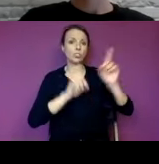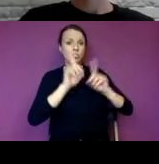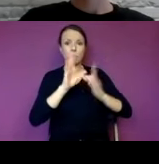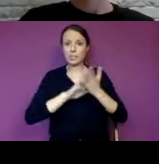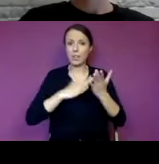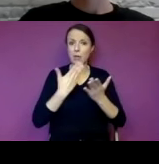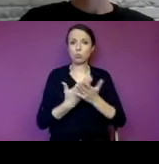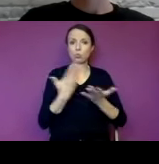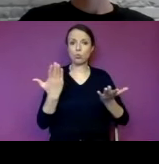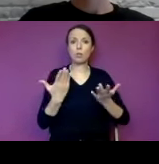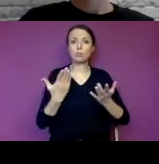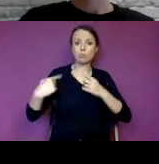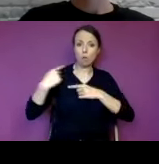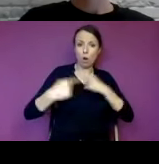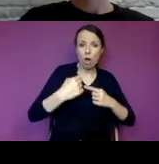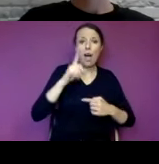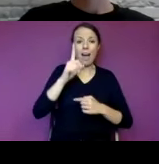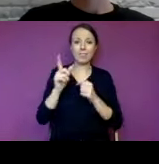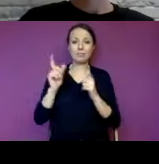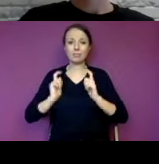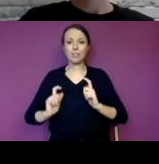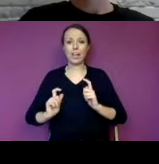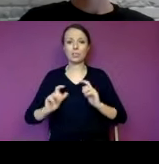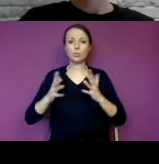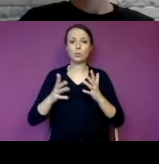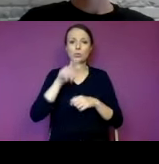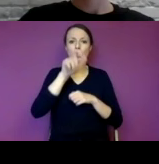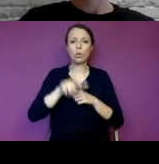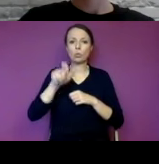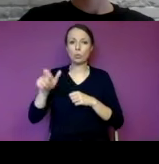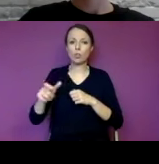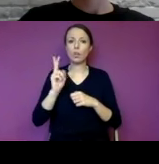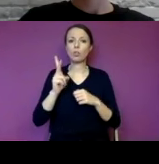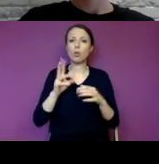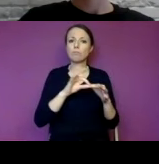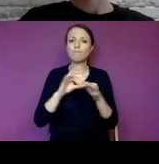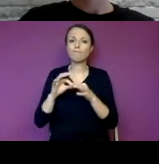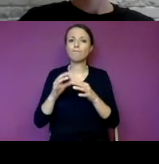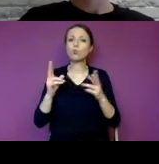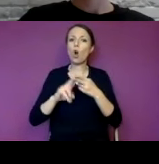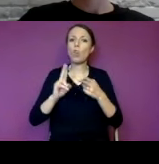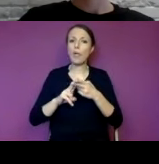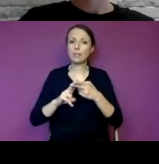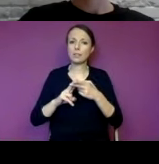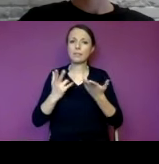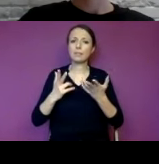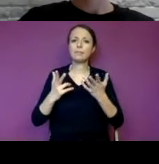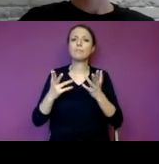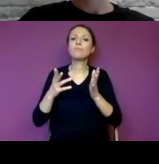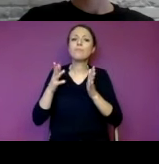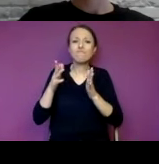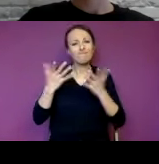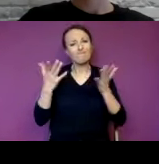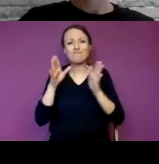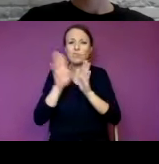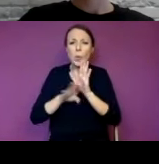dla osób, które mają z nią kontakt, no właśnie, powierzchowny, tymczasowy, jak powiedziałeś, kiedy widują ją w trasie, to